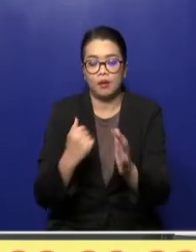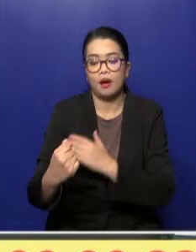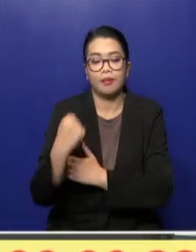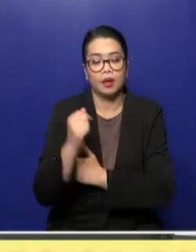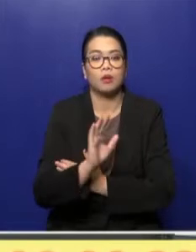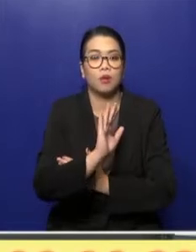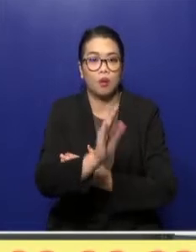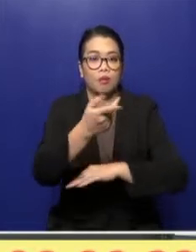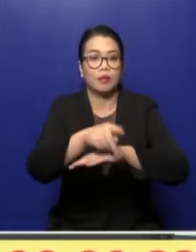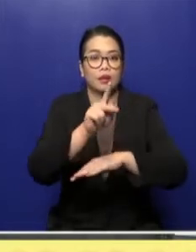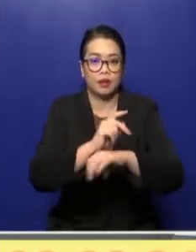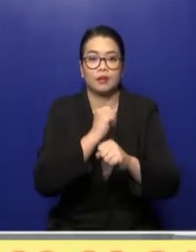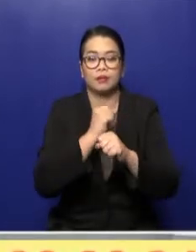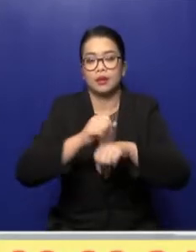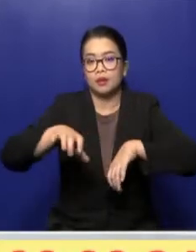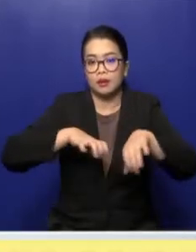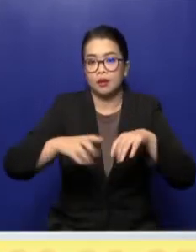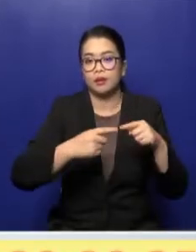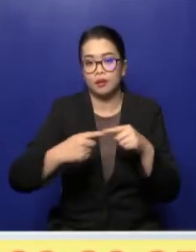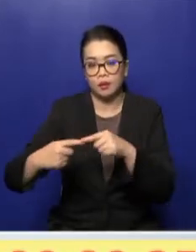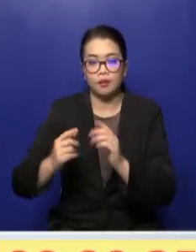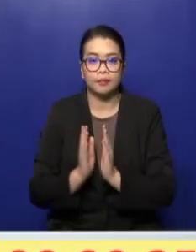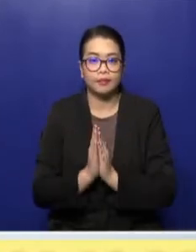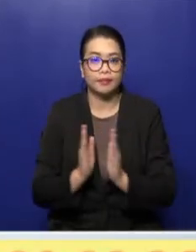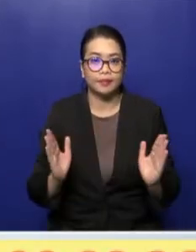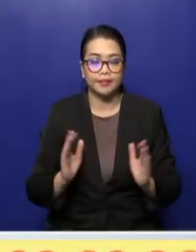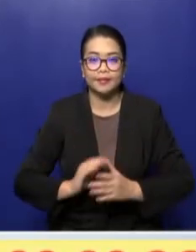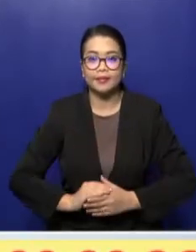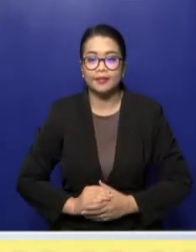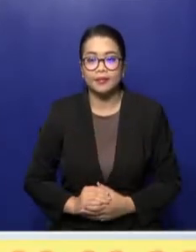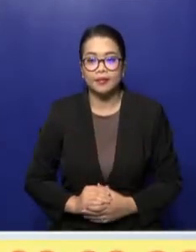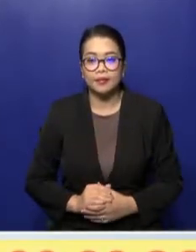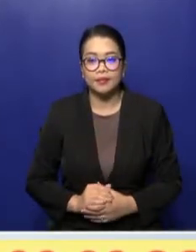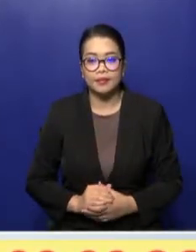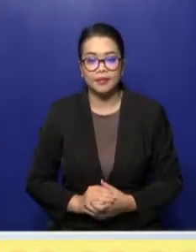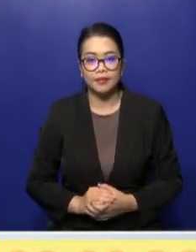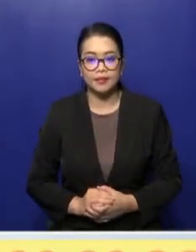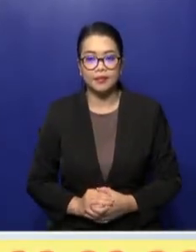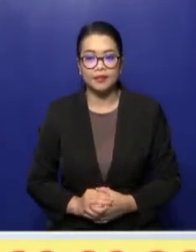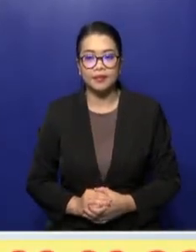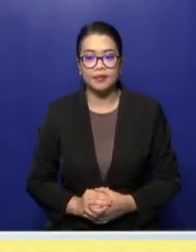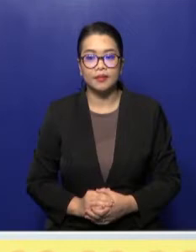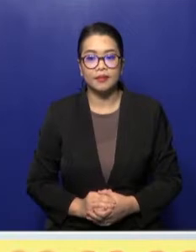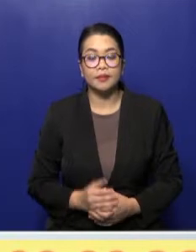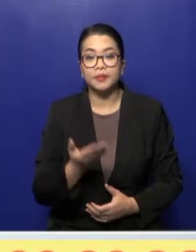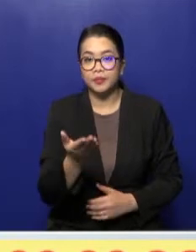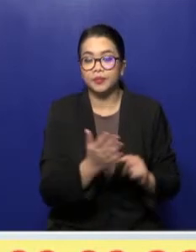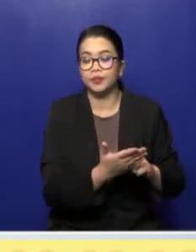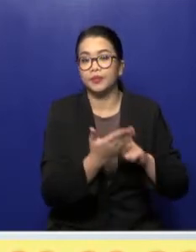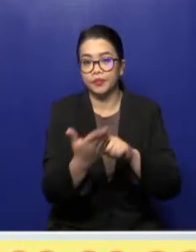ของท่านต่อไปขอบพระคุณครับขอขอบพระคุณครับท่านพลเอกสังเกตท่านใดเสนอ